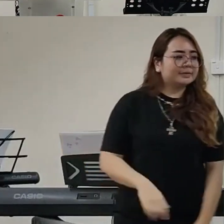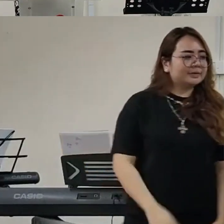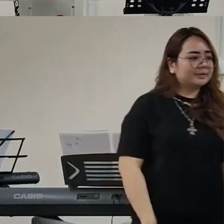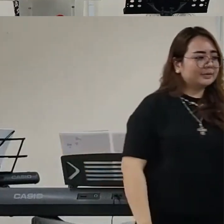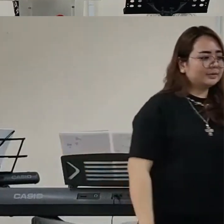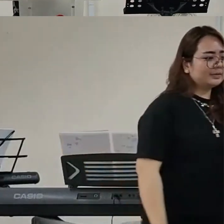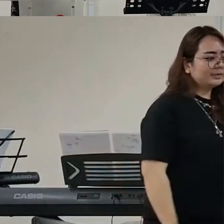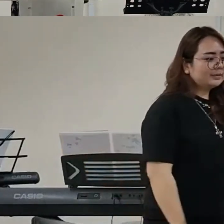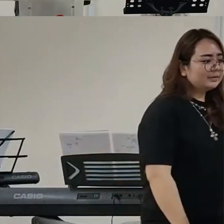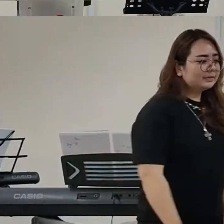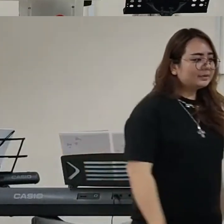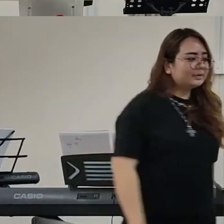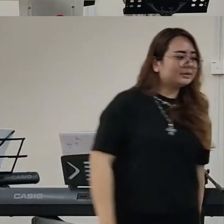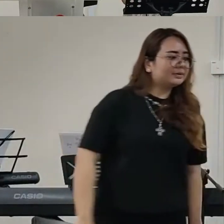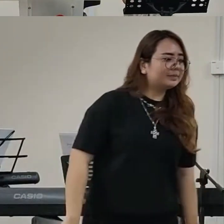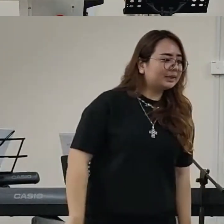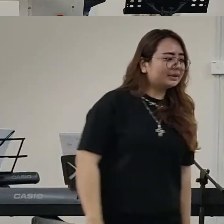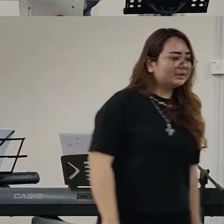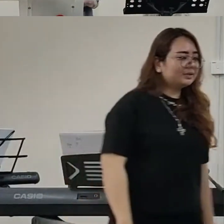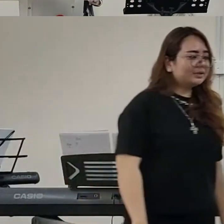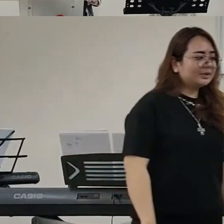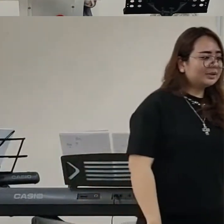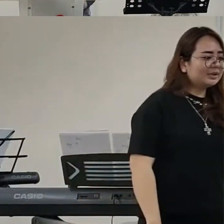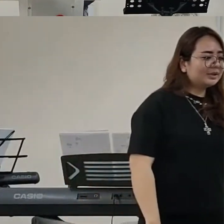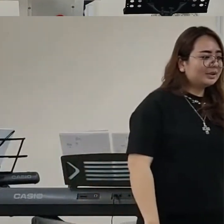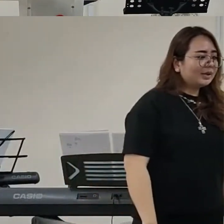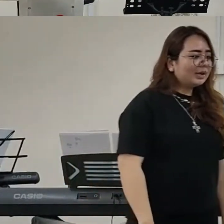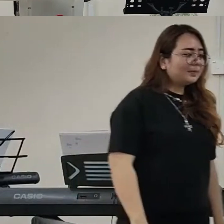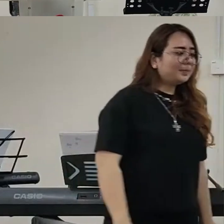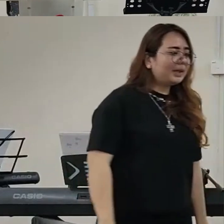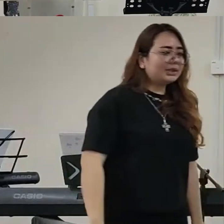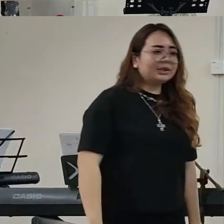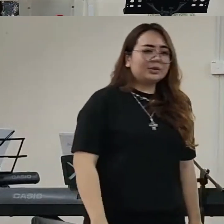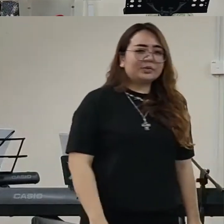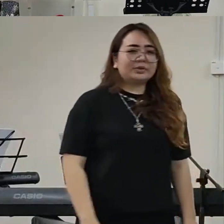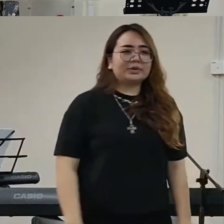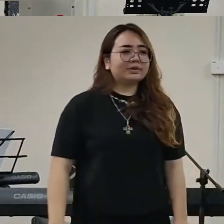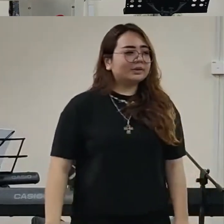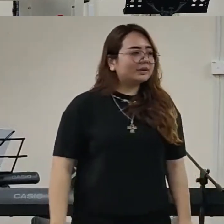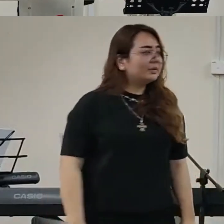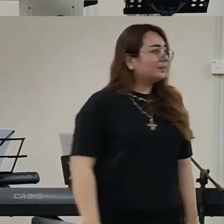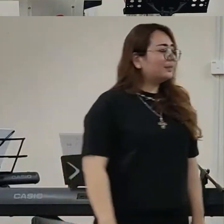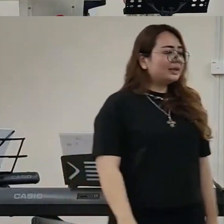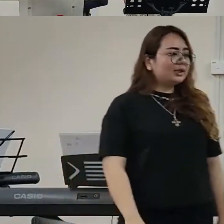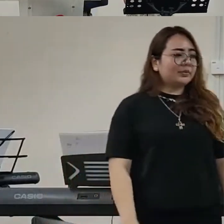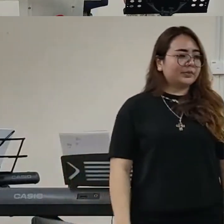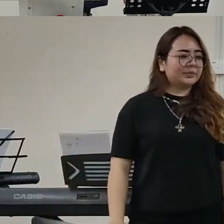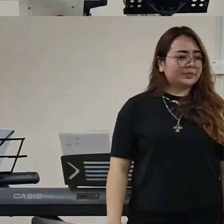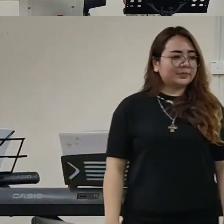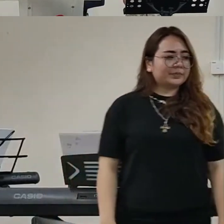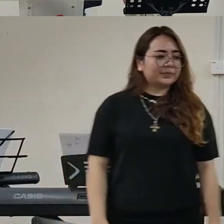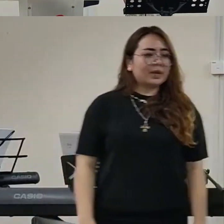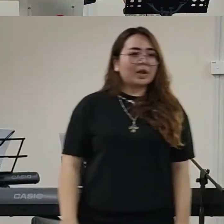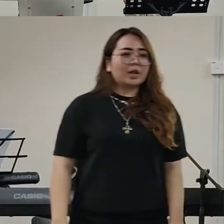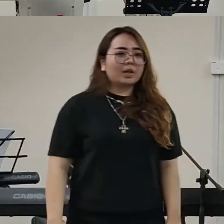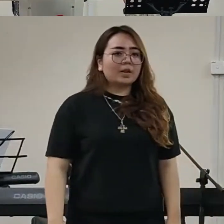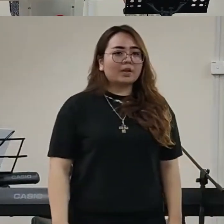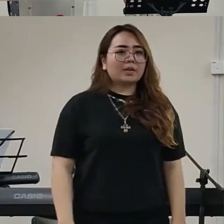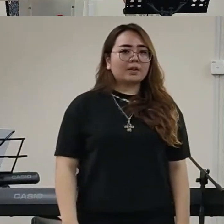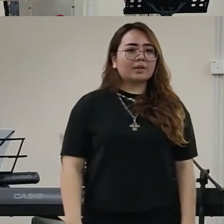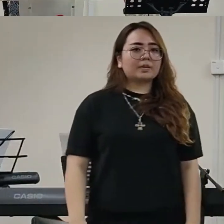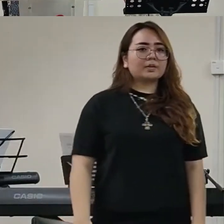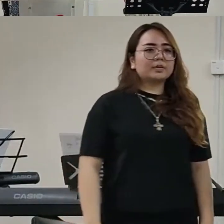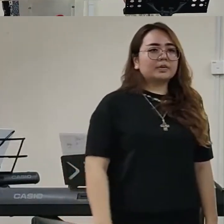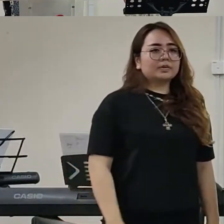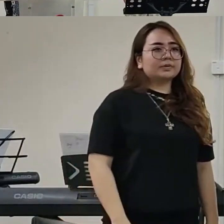这个我不知道怎样翻译。 Pentateuch 啦，就是 Pentateuch。 Pentateuch 啦。 All right, it's also known as the Torah.